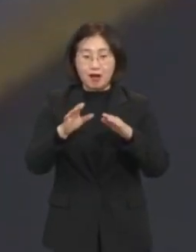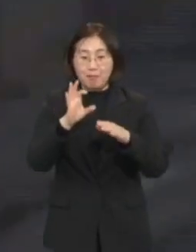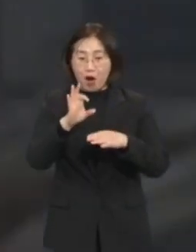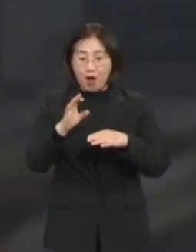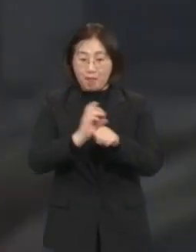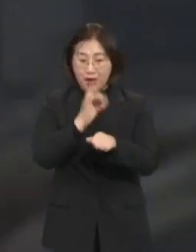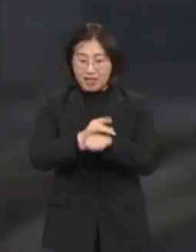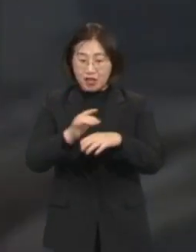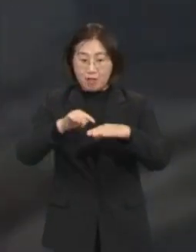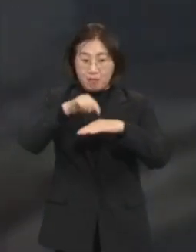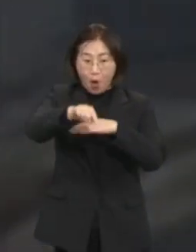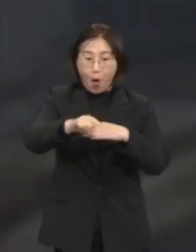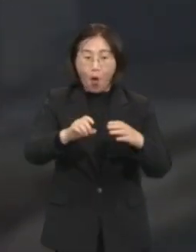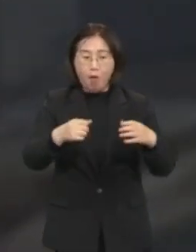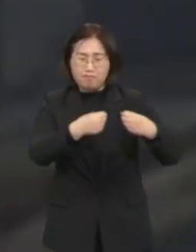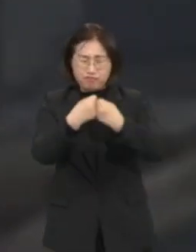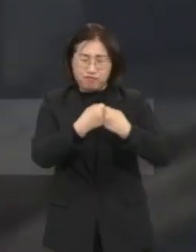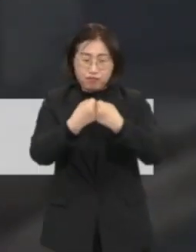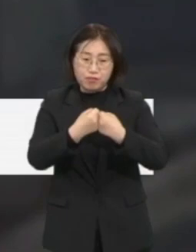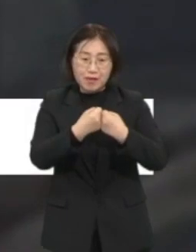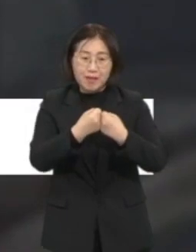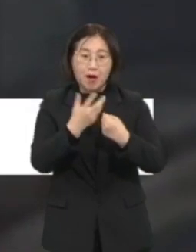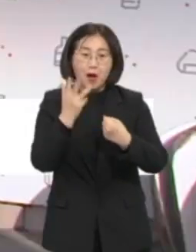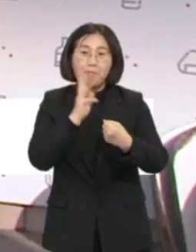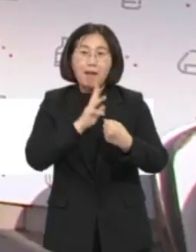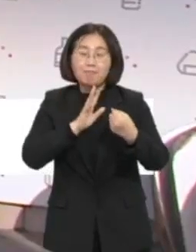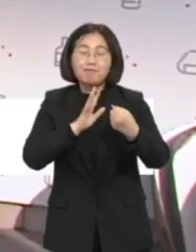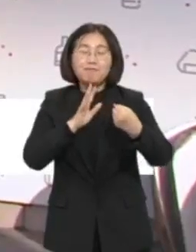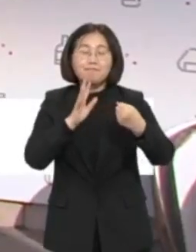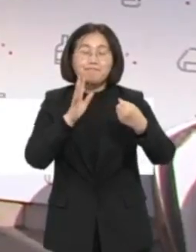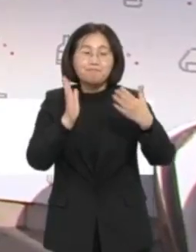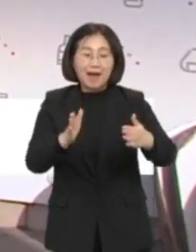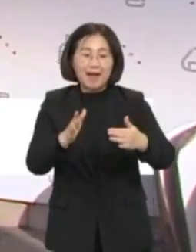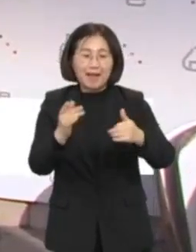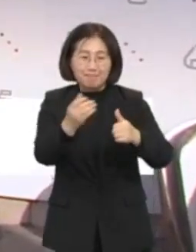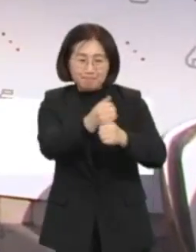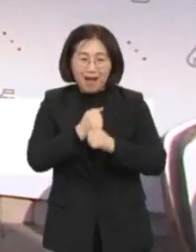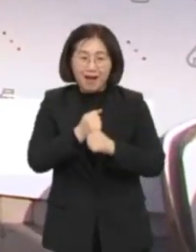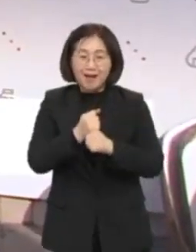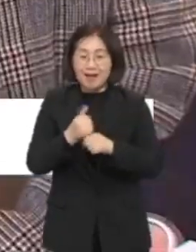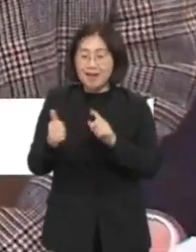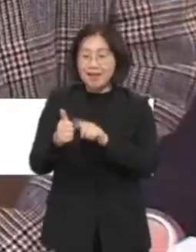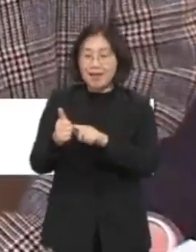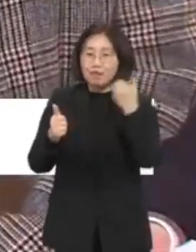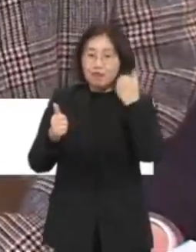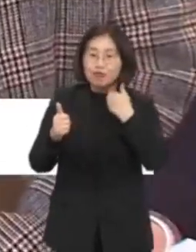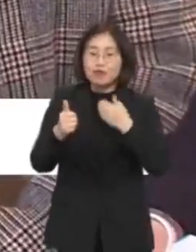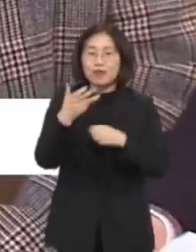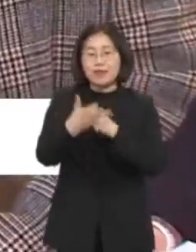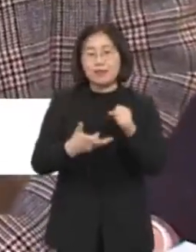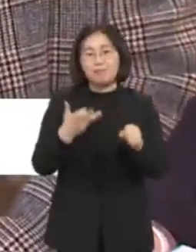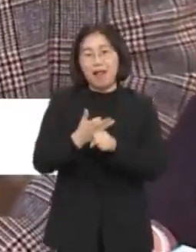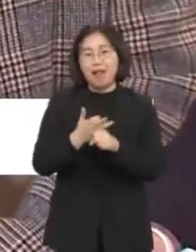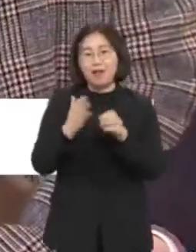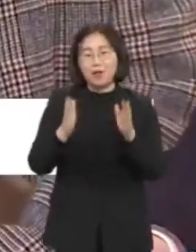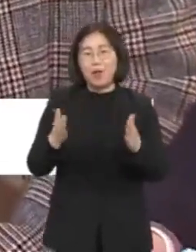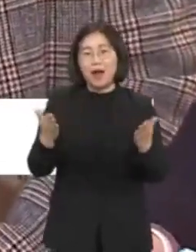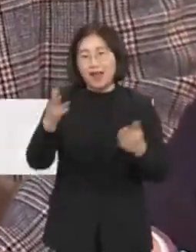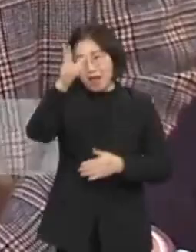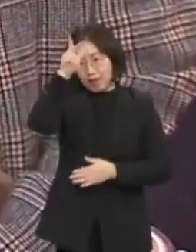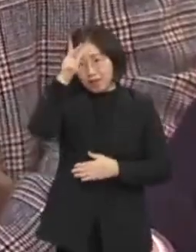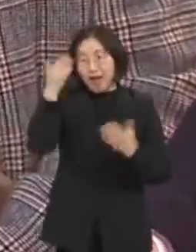육탄전. 8분 만에 남성을 제압한 손님은 18년 동안 형사 생활을 이어온 대전 중부경찰서